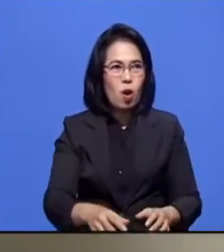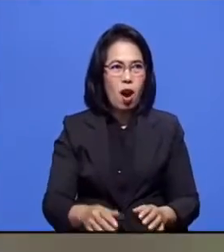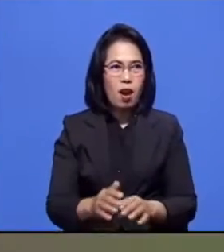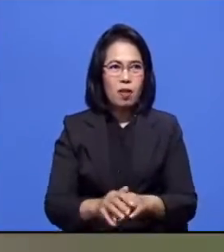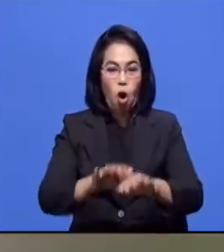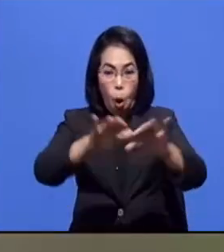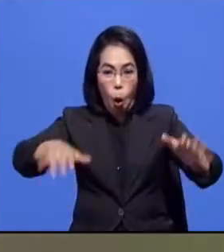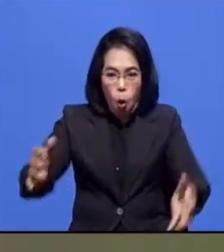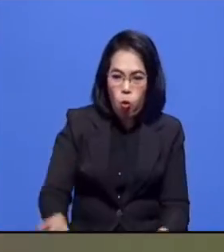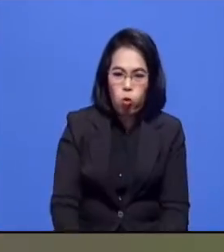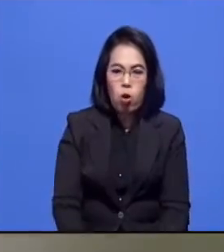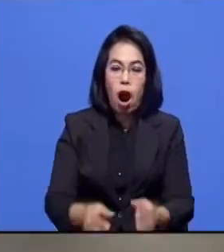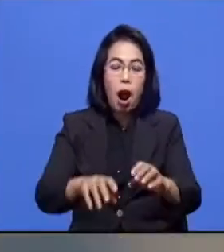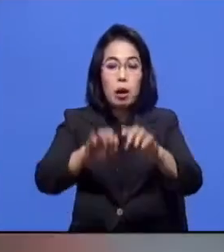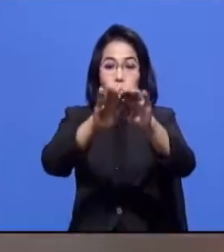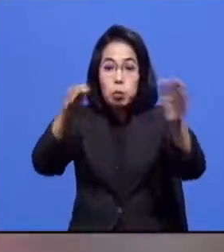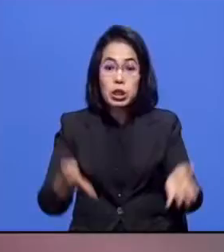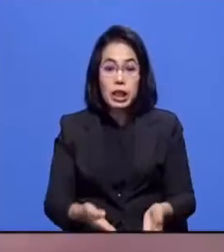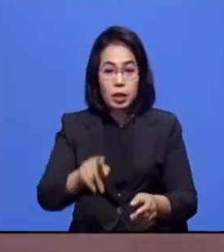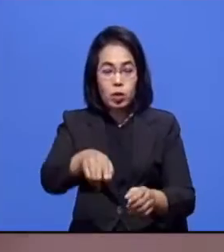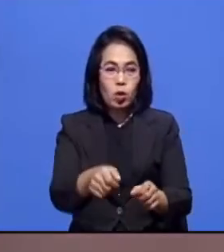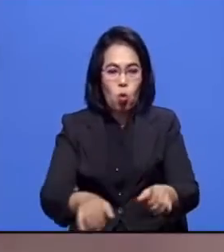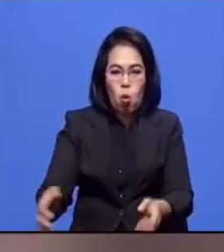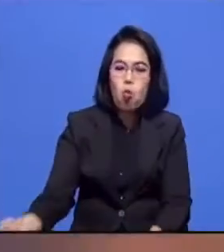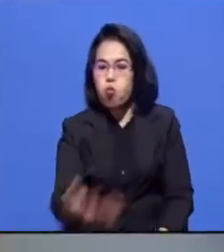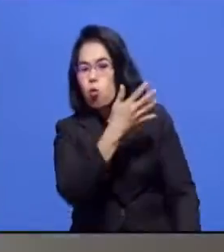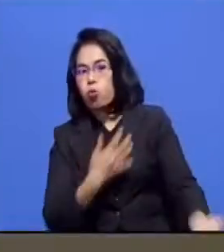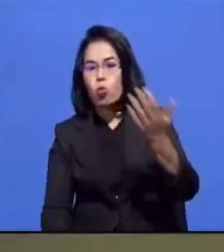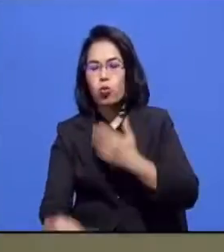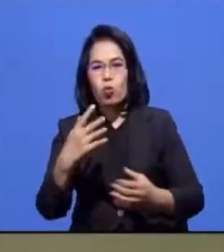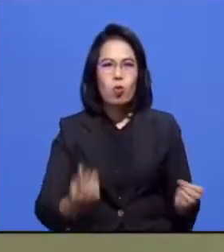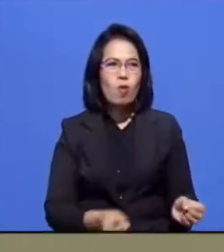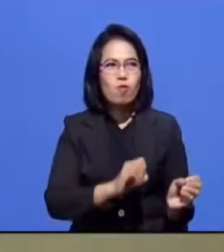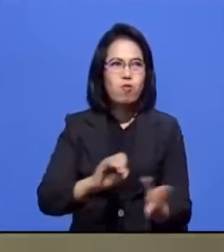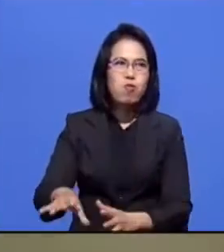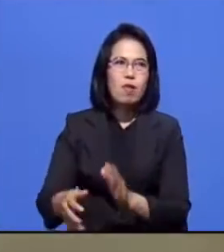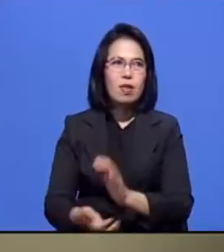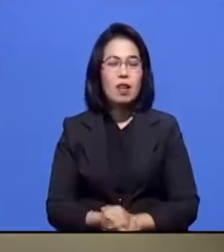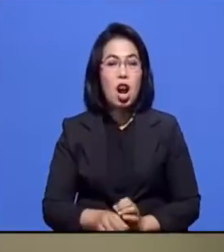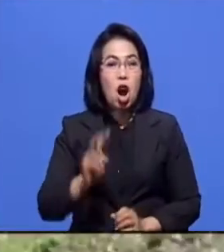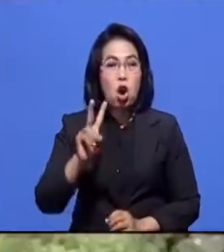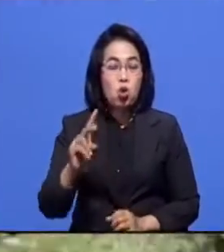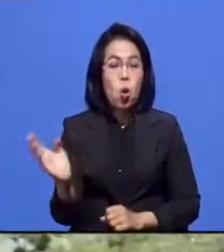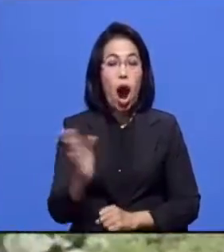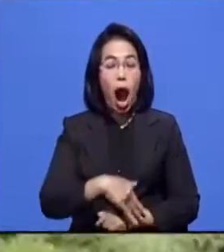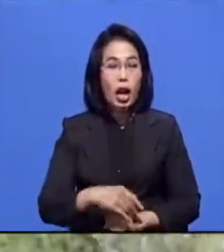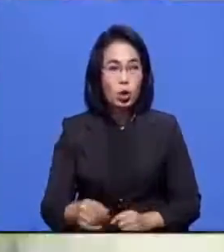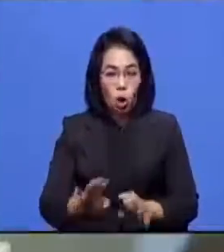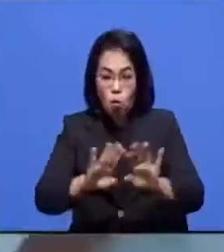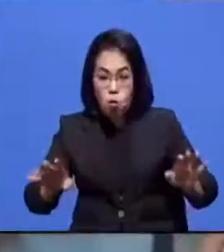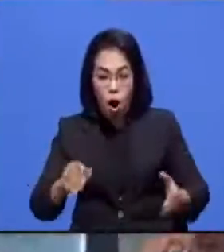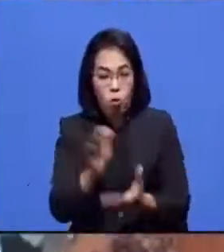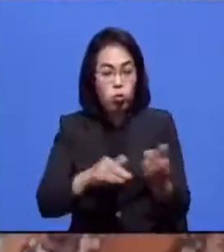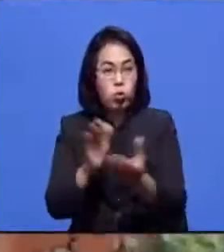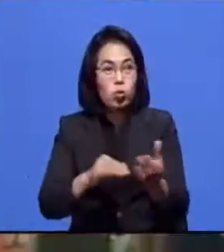serta merusak mesin judi tembak ikan lapakjudi ini baru dua hari beroperasi dan belum ada pengunjung Namun karena